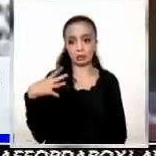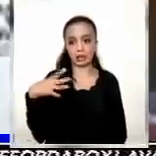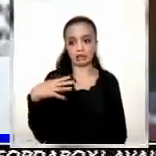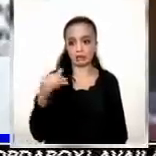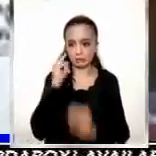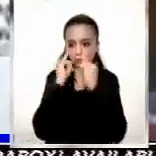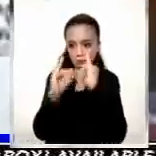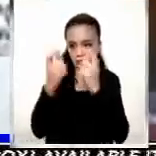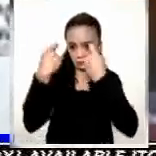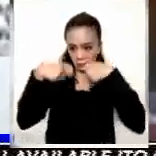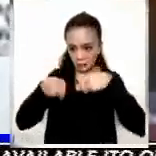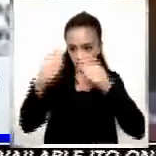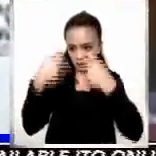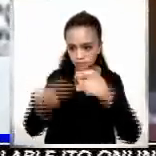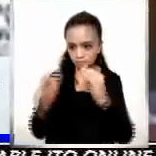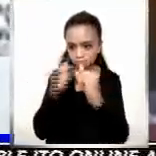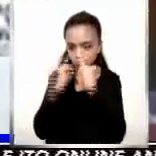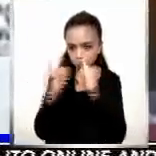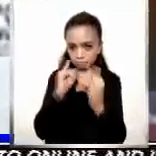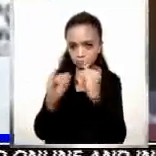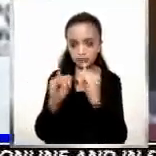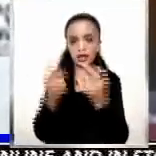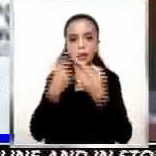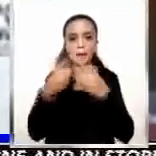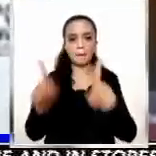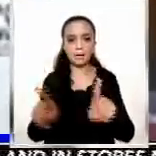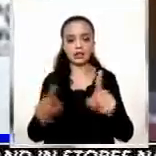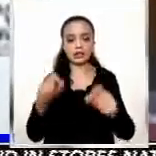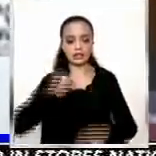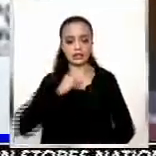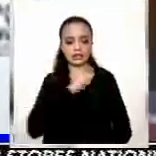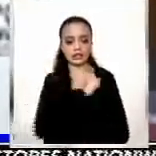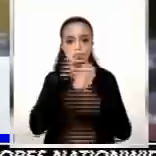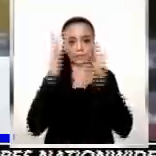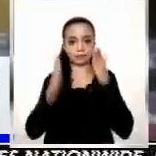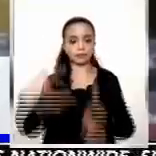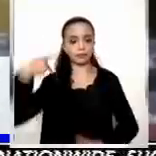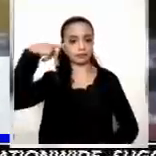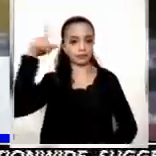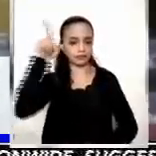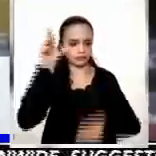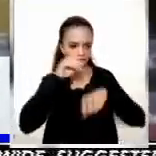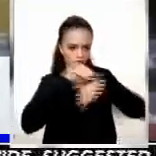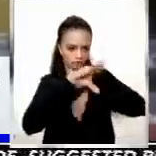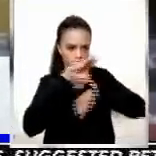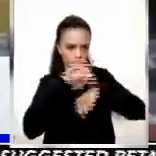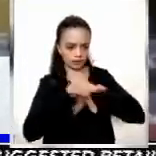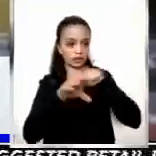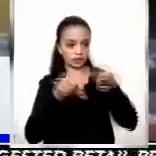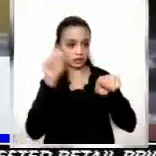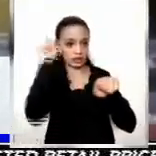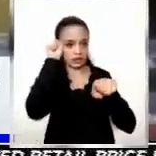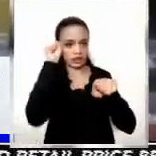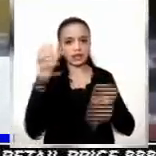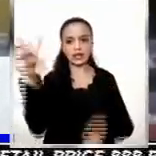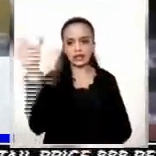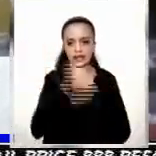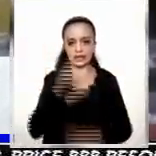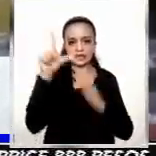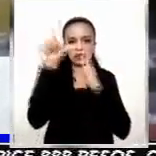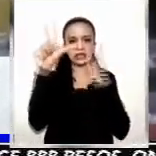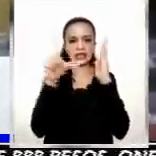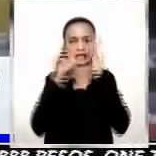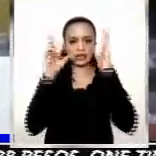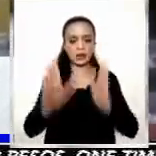pagtatapos ng pagdinig, pinayuhan ni Senator Panfilo Lacson si Senario na kumuha muna ng abogado bago magpatuloy